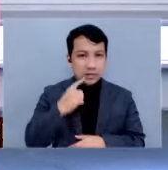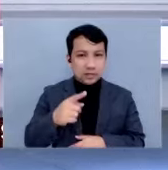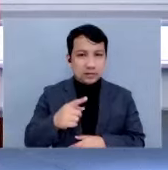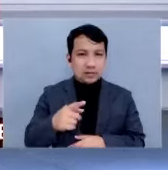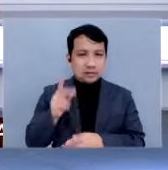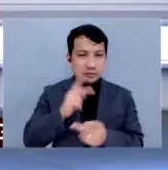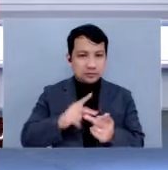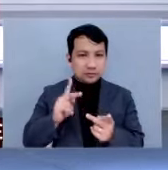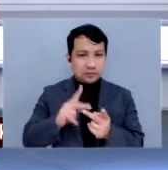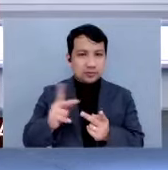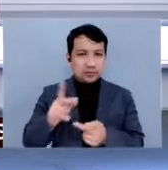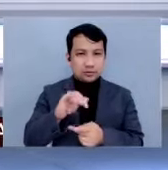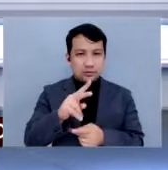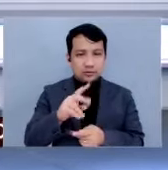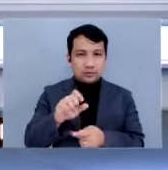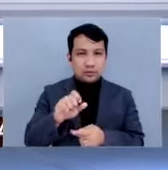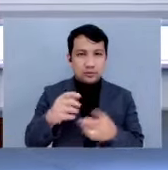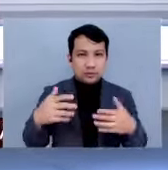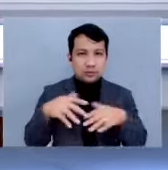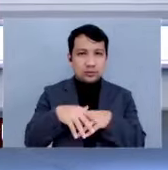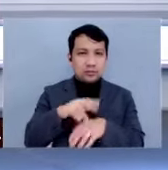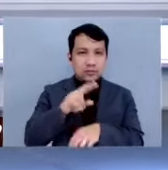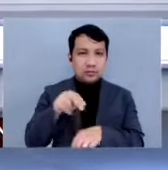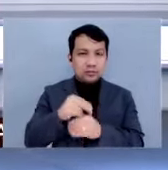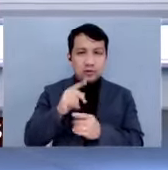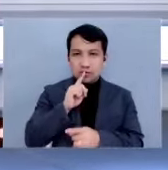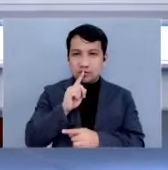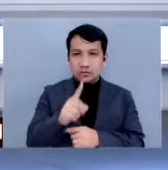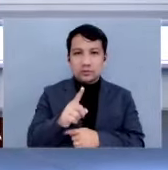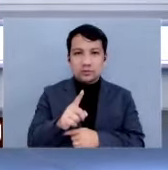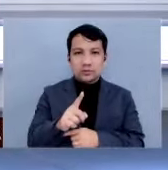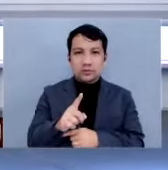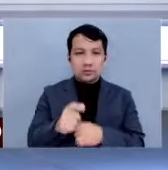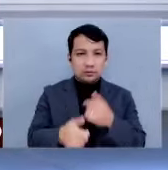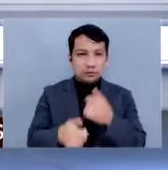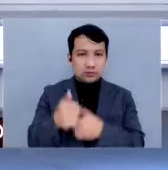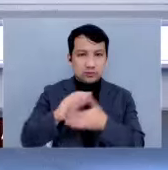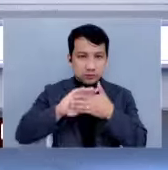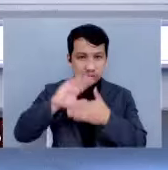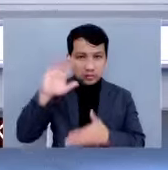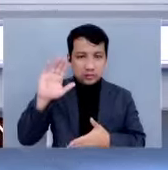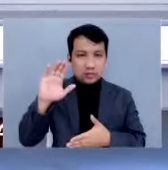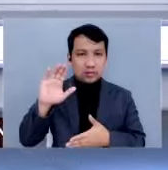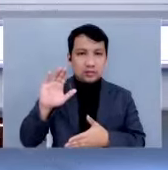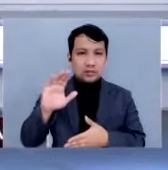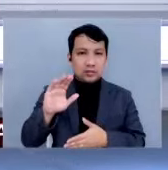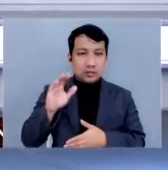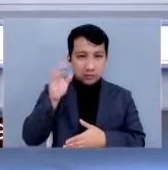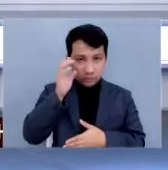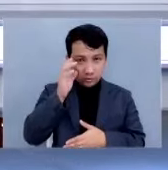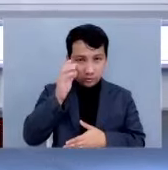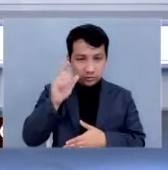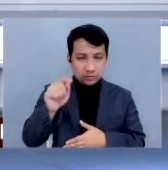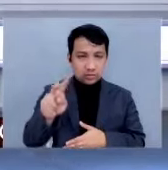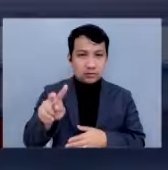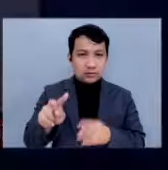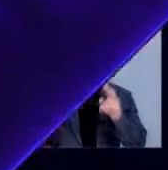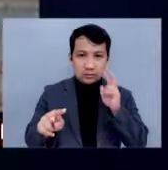perfect combination is real. Ikinasal na ang vloggers na sina Kong TV at V